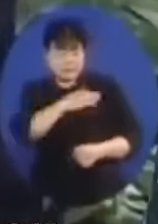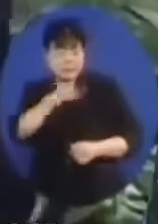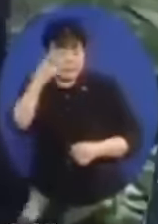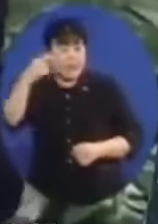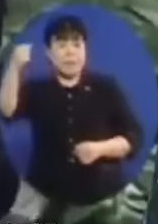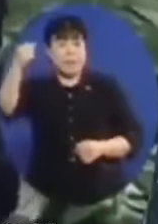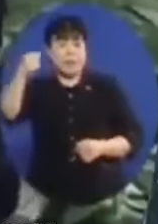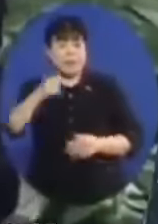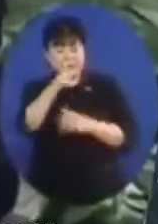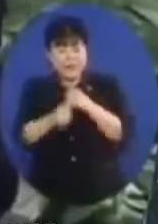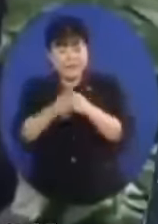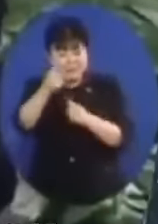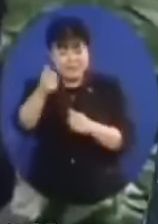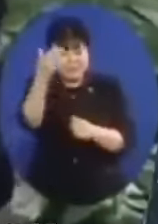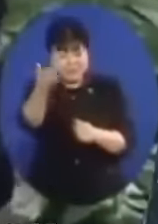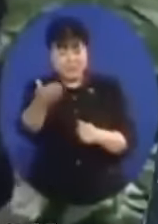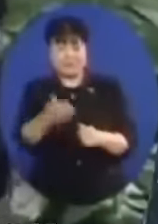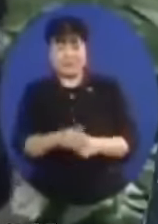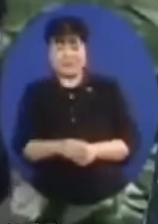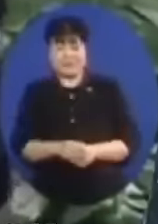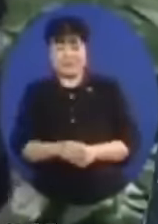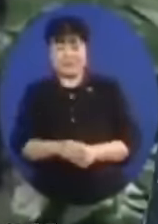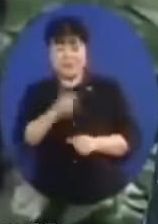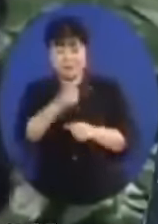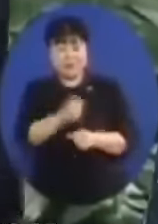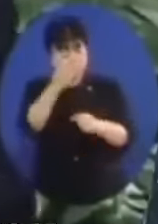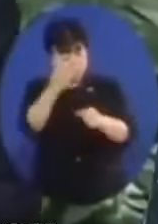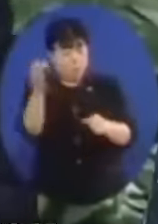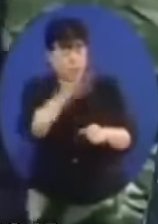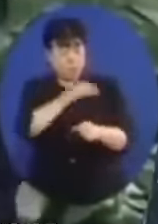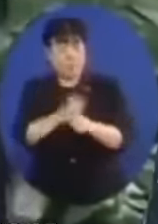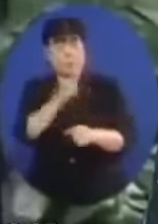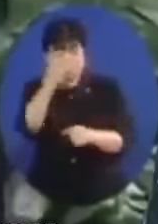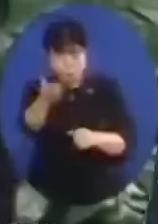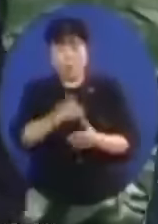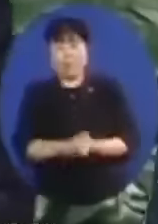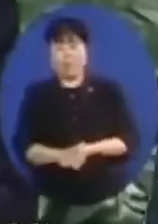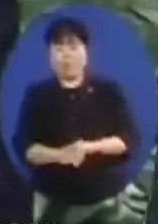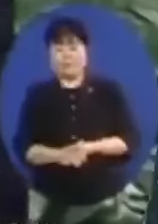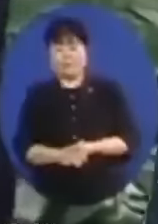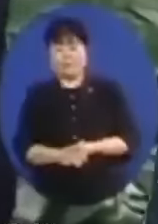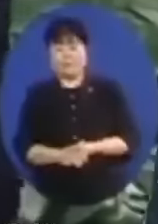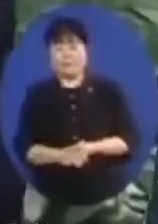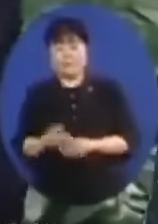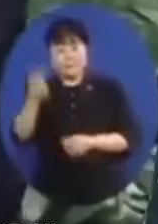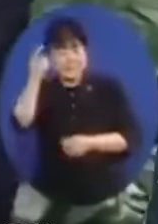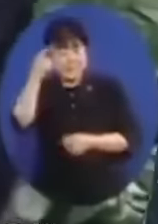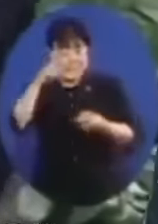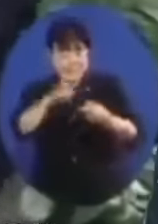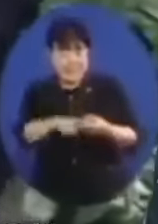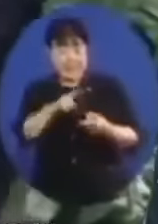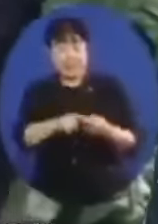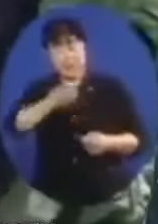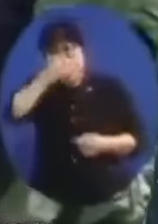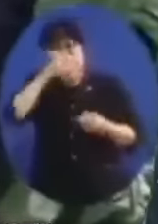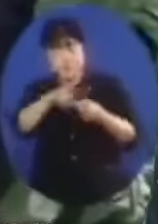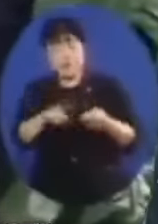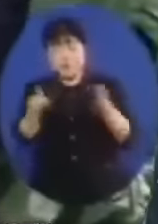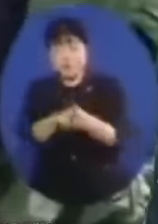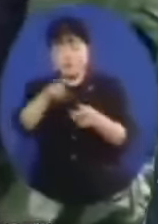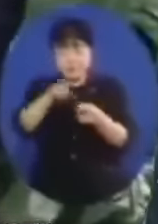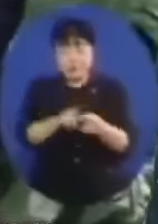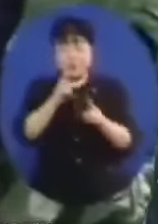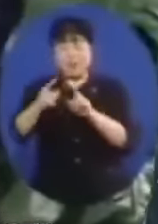하나님이 여러분을 그렇게 만들어주시는 것입니다. 우리의 생각대로 꿈대로